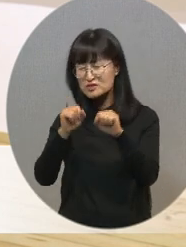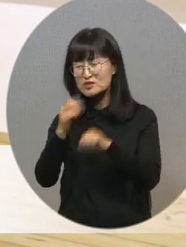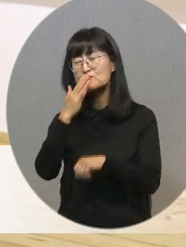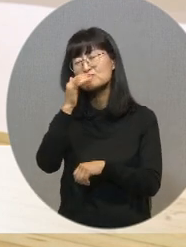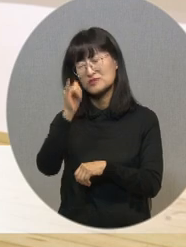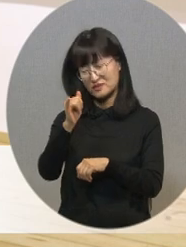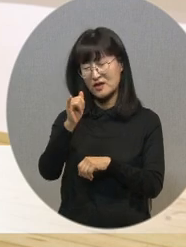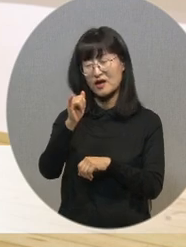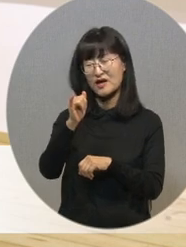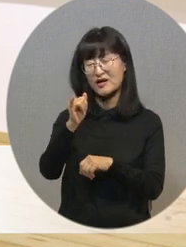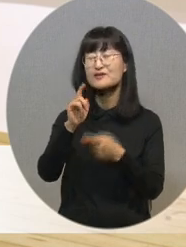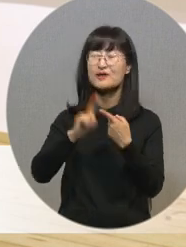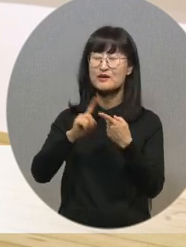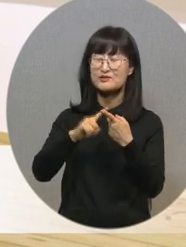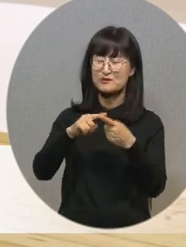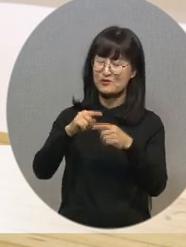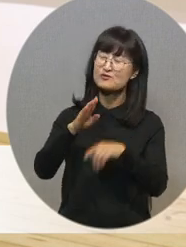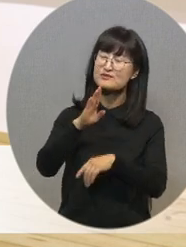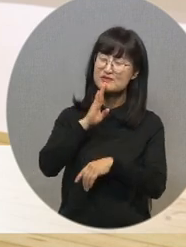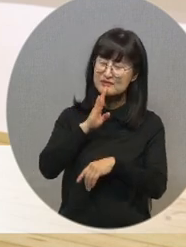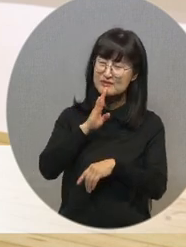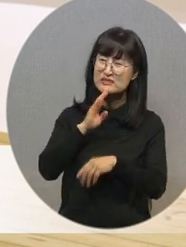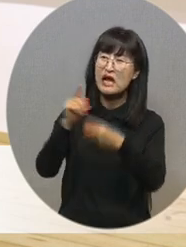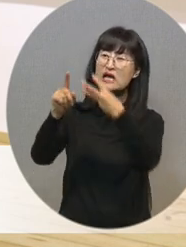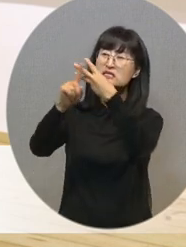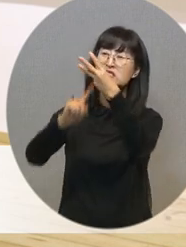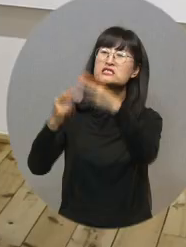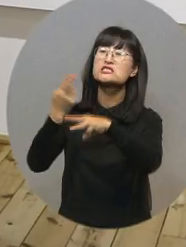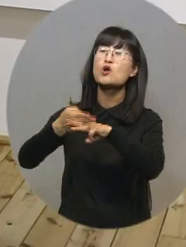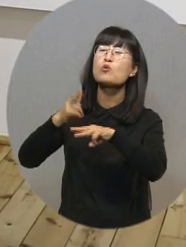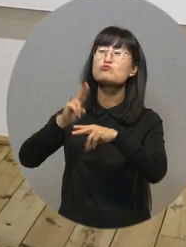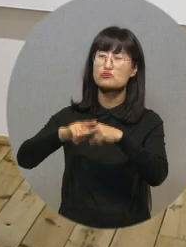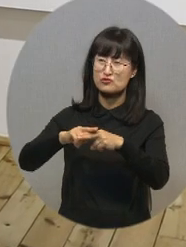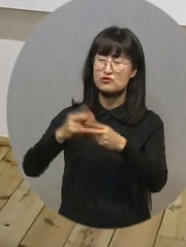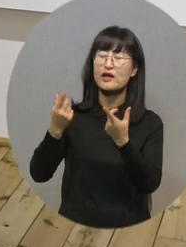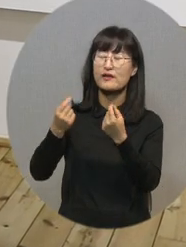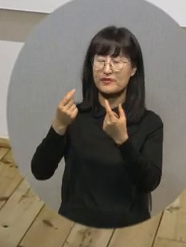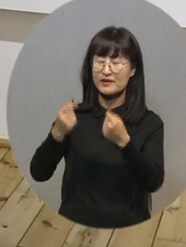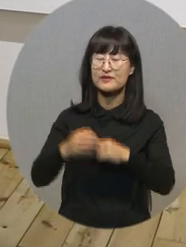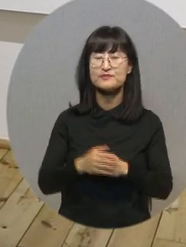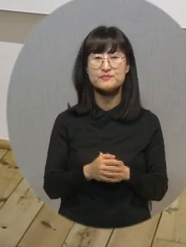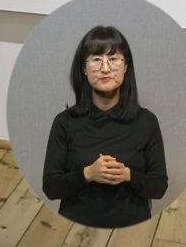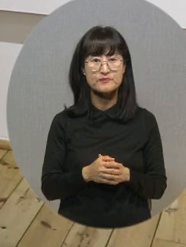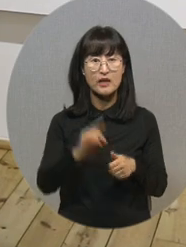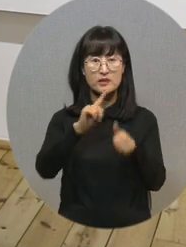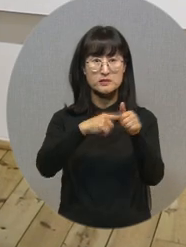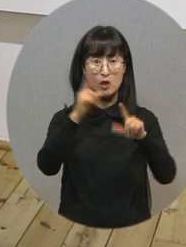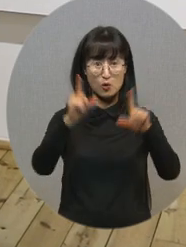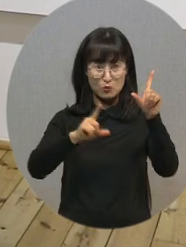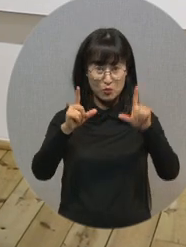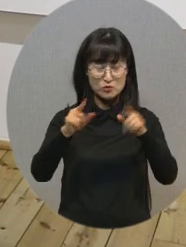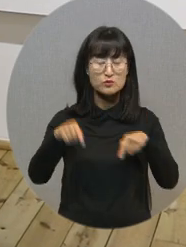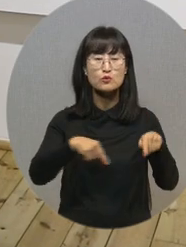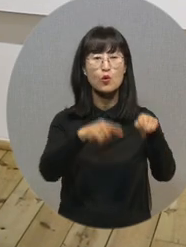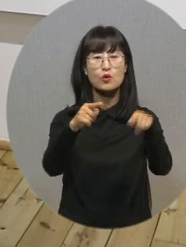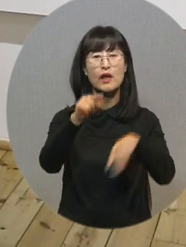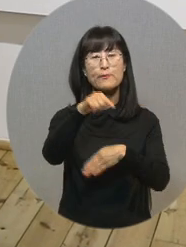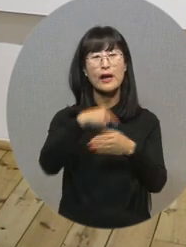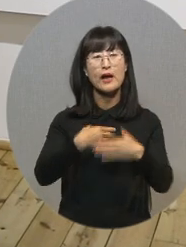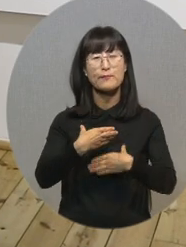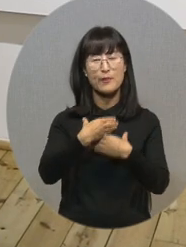자체가 이거는 정말 신의 선물이지. 자연을 통해 평온함을 되찾은